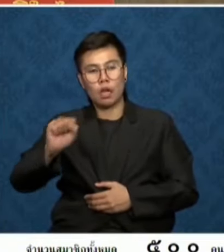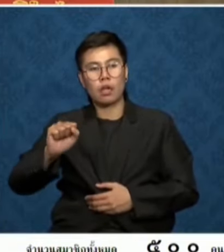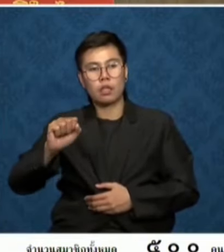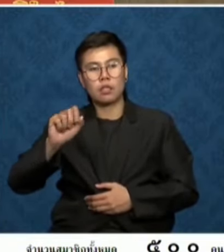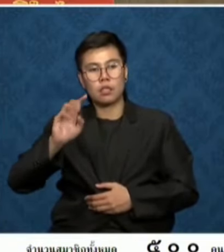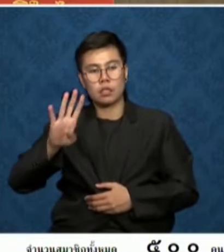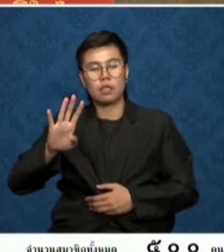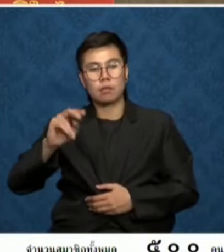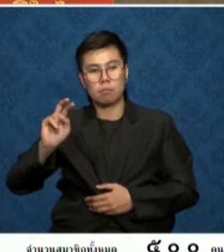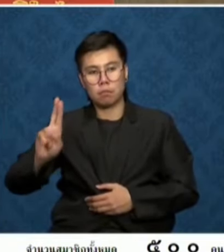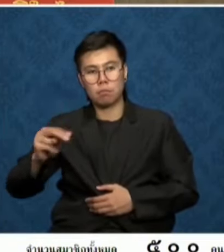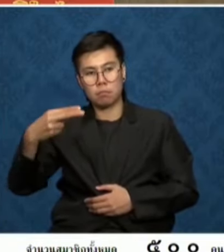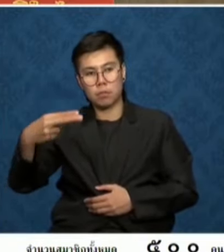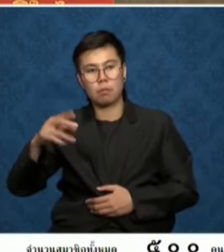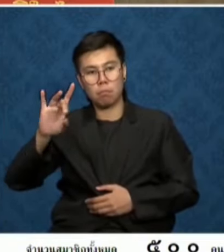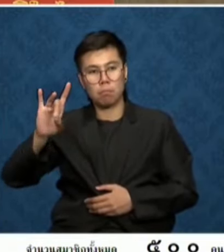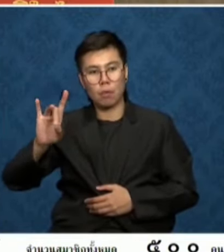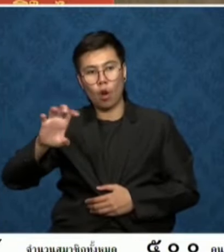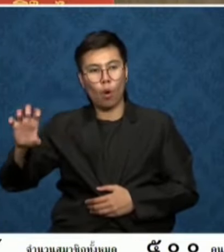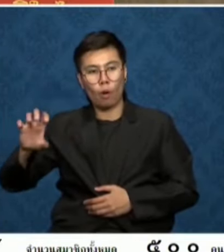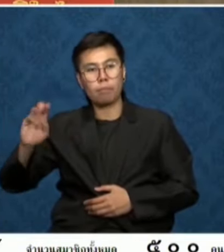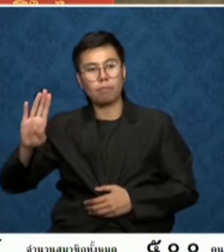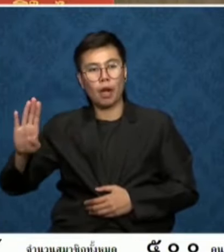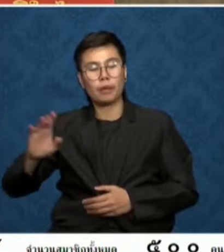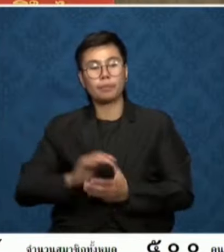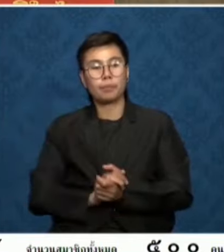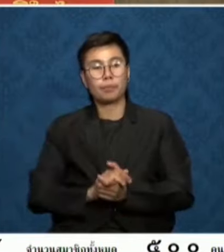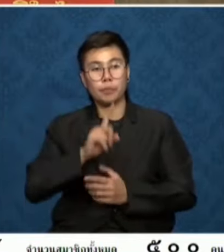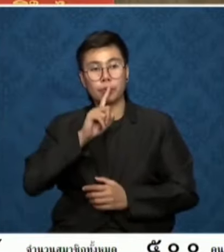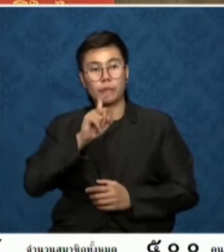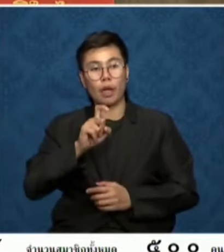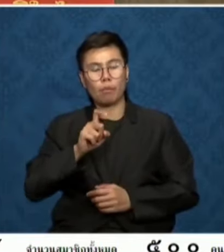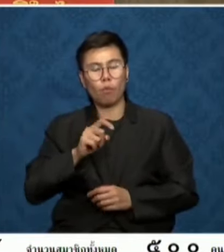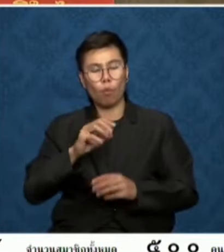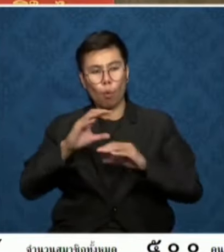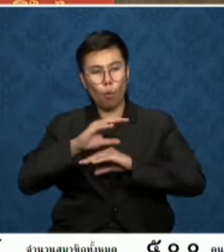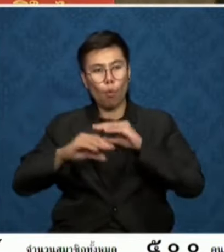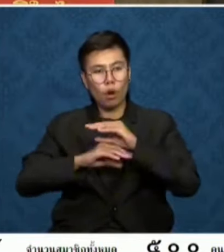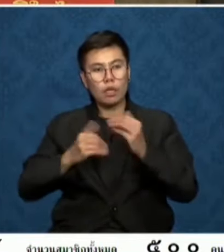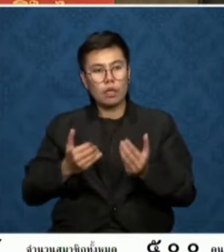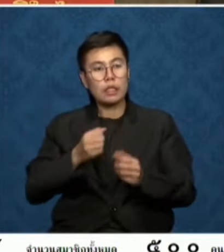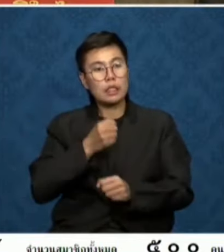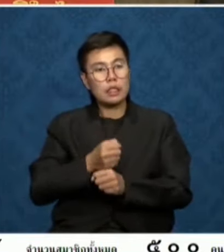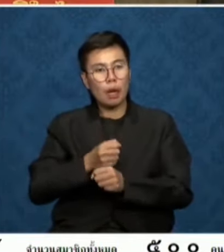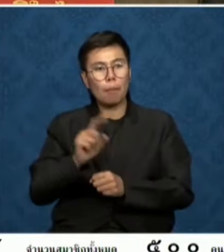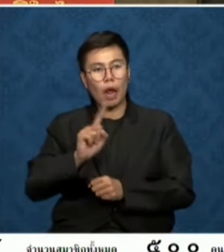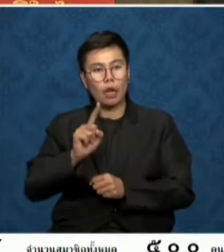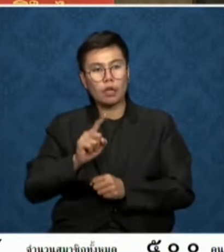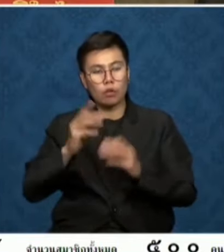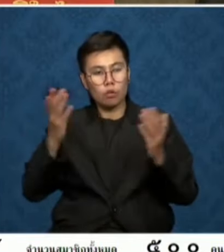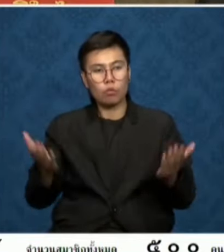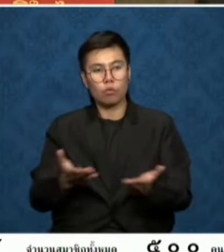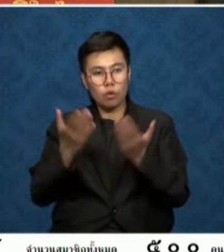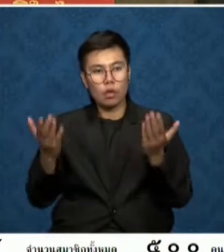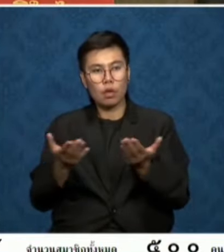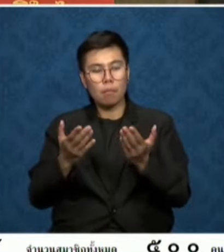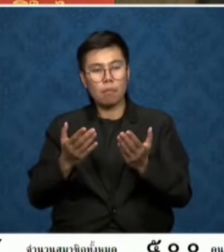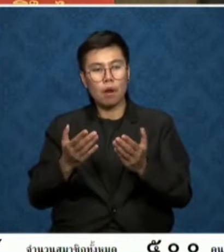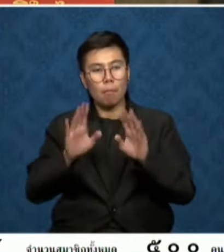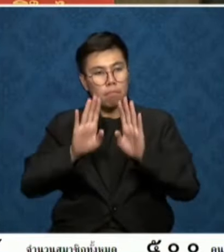4,942,800 บาทต้องถามค่ะถามท่านกรรมาธิการว่าท่านได้ถามไหมคะว่าโครงการเนี้ยท่านทำอะไรแล้วก็ส่งเสริมในลักษณะ